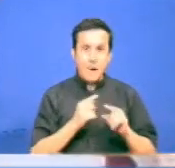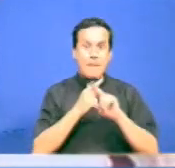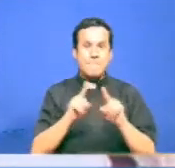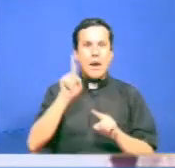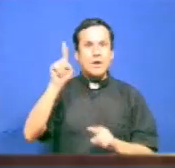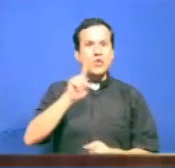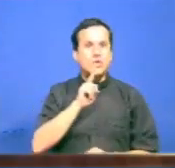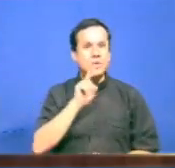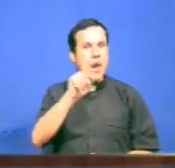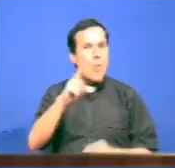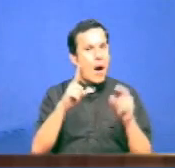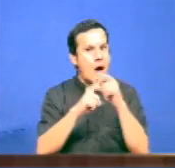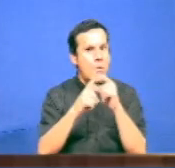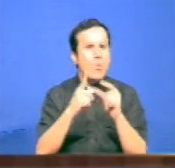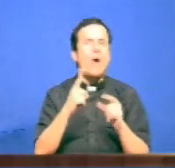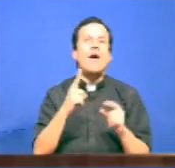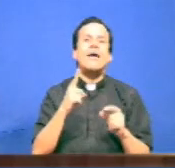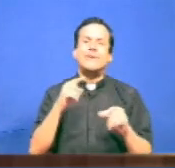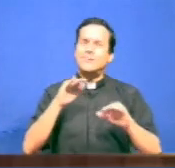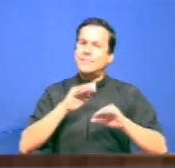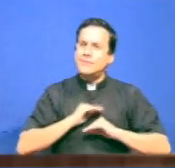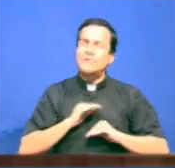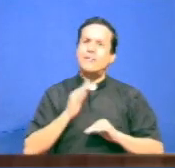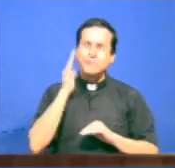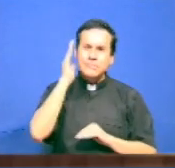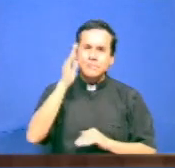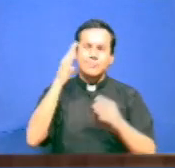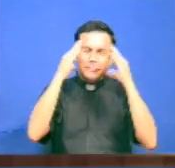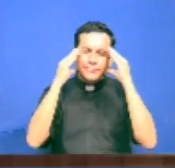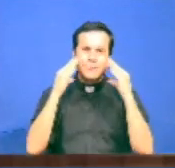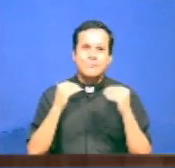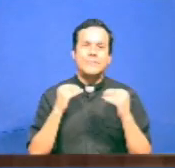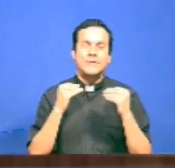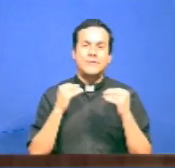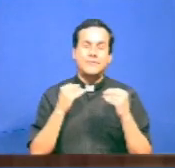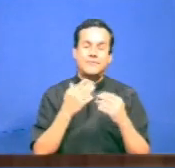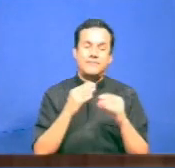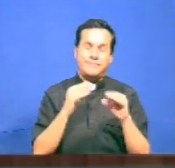itapona. Mwili na damu ya Kristo vitulinde tupate uzima wa